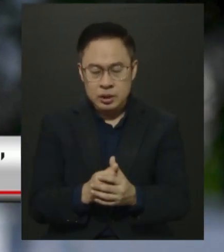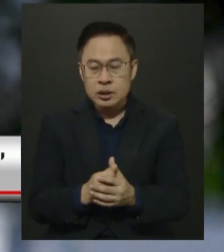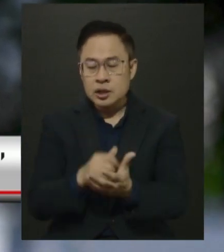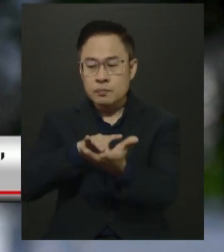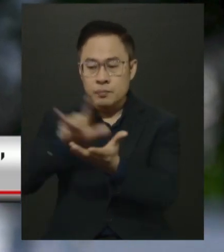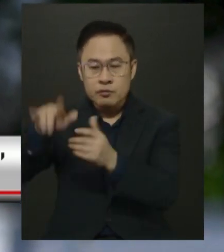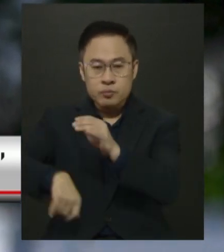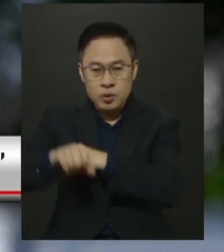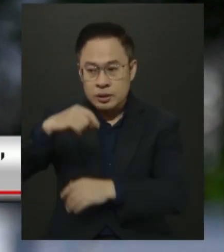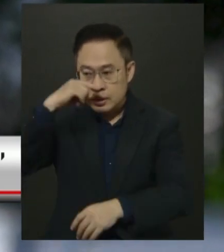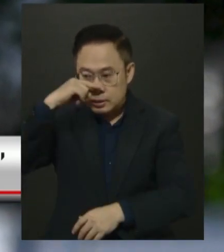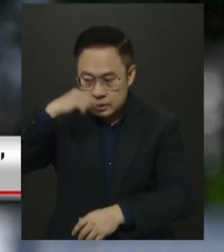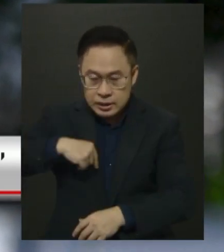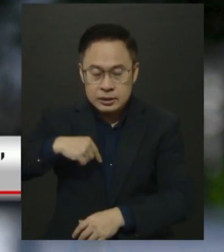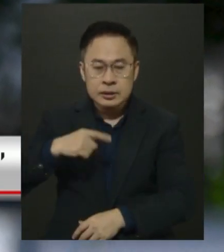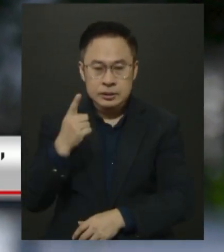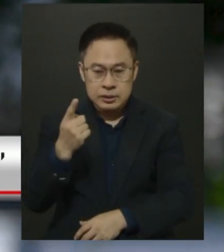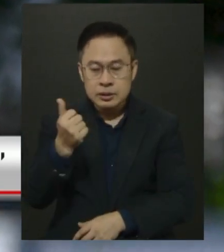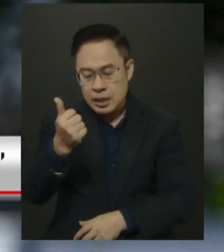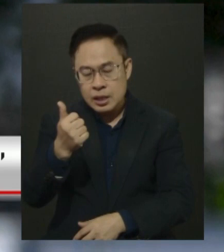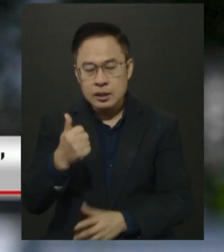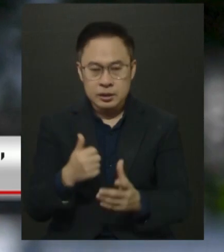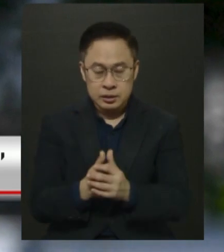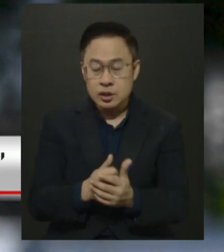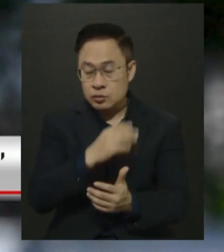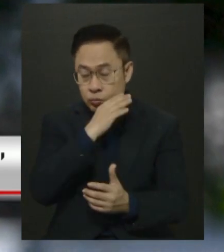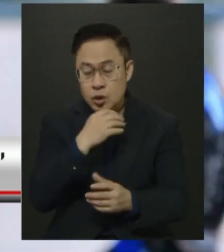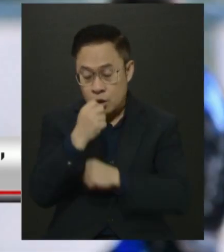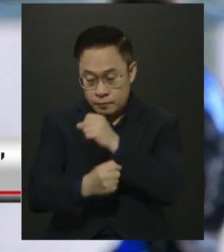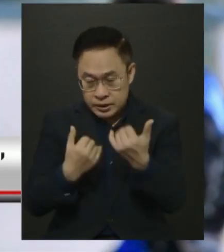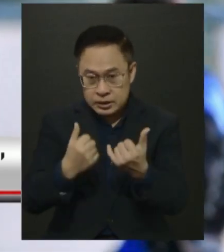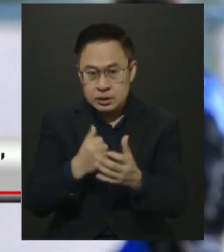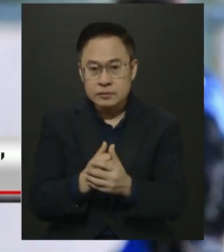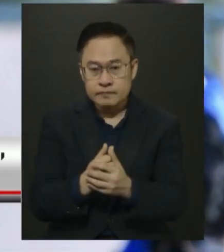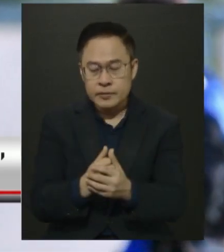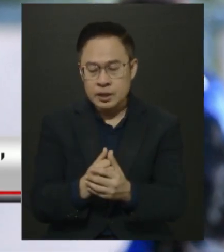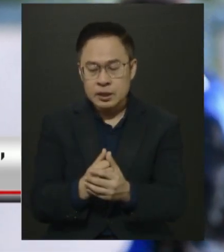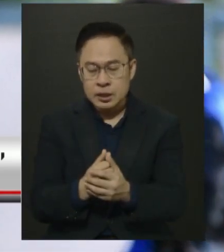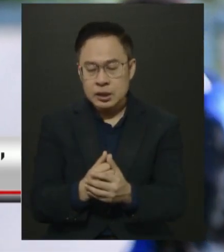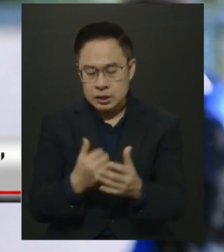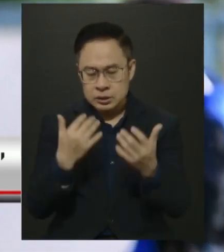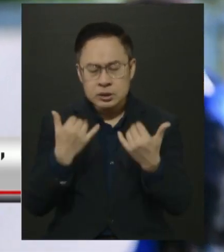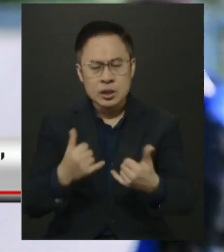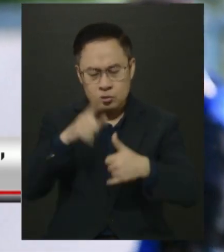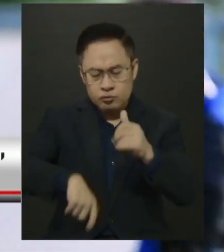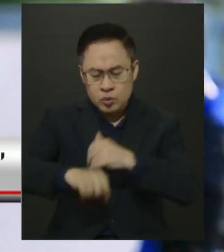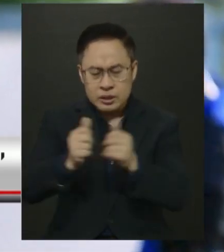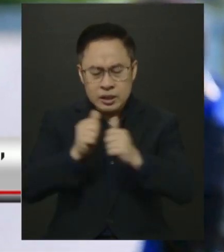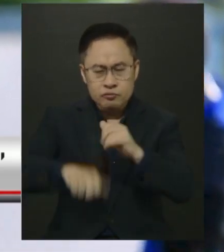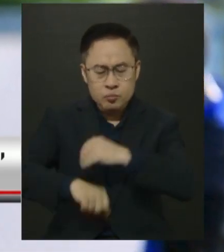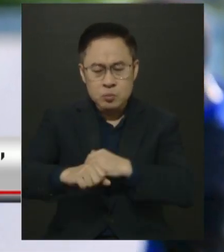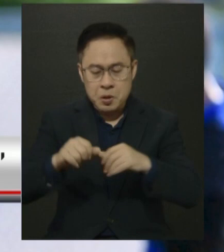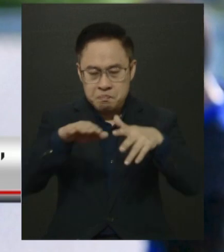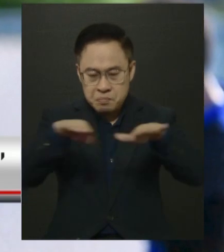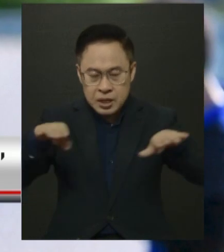ไม่ได้เนี่ยก็จะปล่อยยืมให้ทีมในไทยลีกใช้งานก็คือถือว่าเป็นการทำเพื่อนักเตะจริงๆให้นักเตะเนี่ยอยู่ในระดับสูงต่อเนื่อง คือนักเตะ